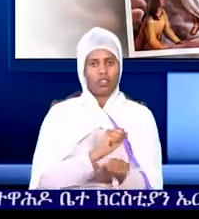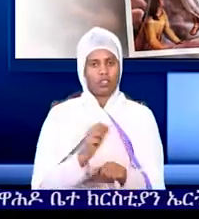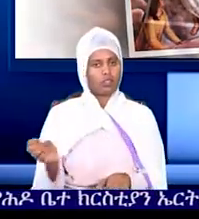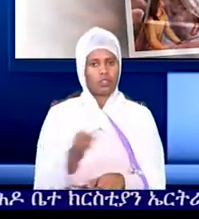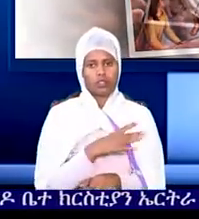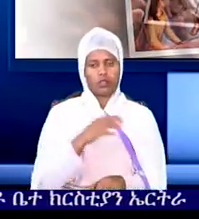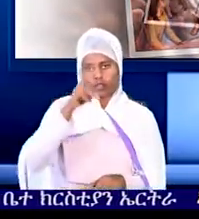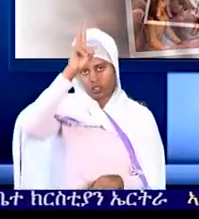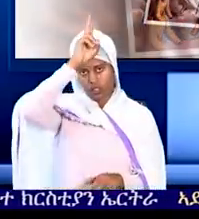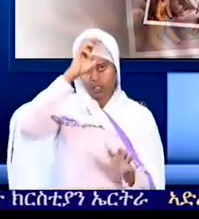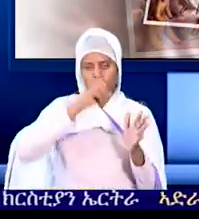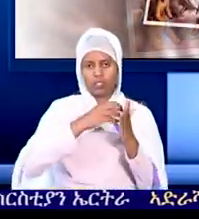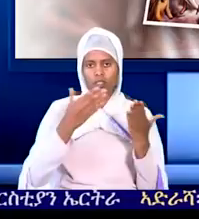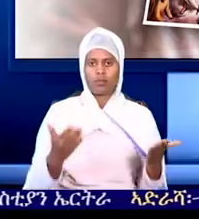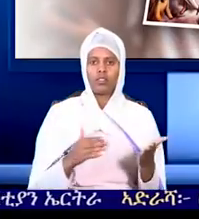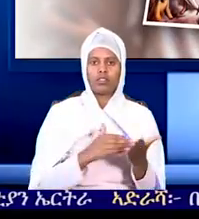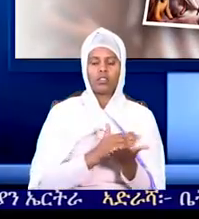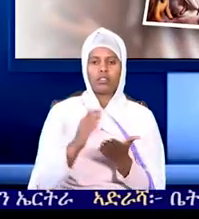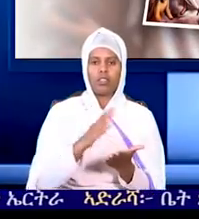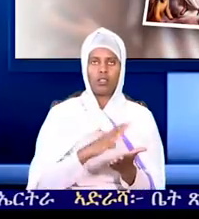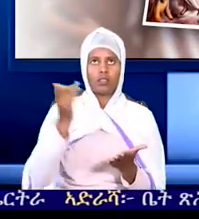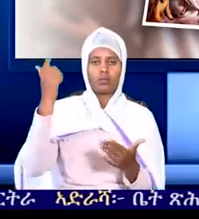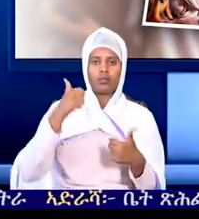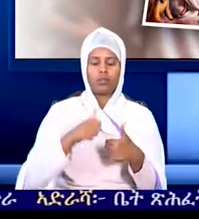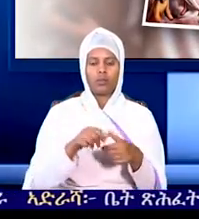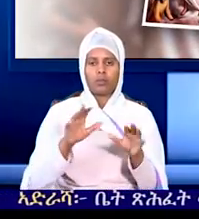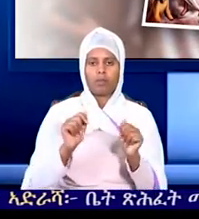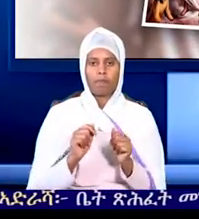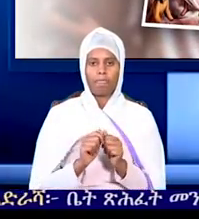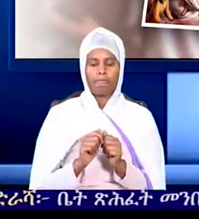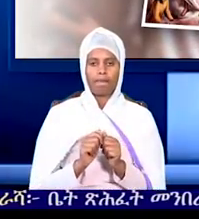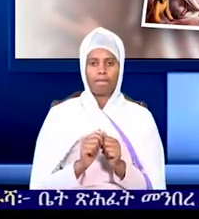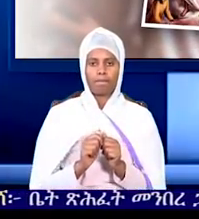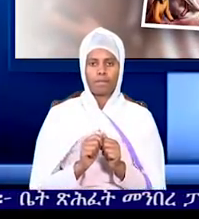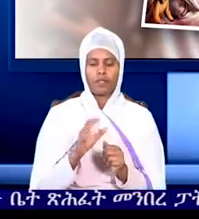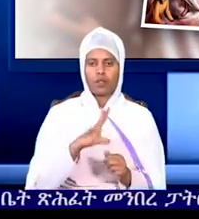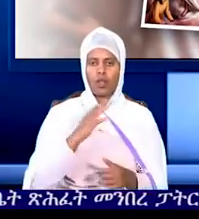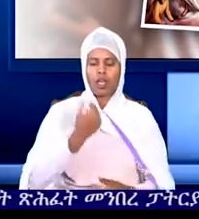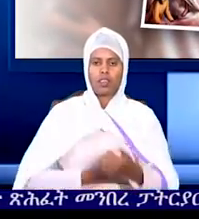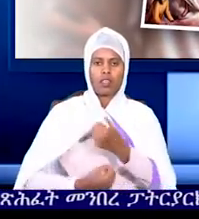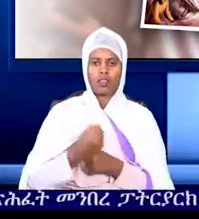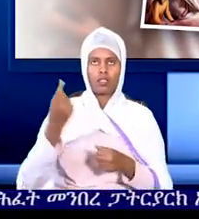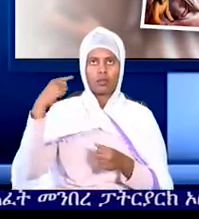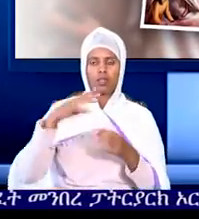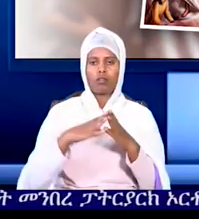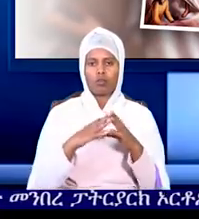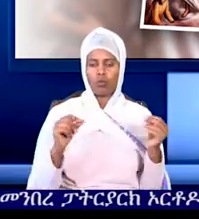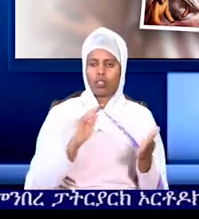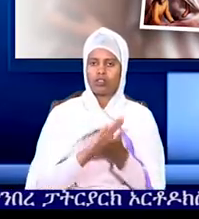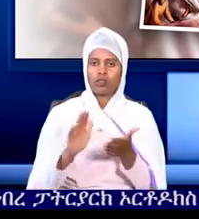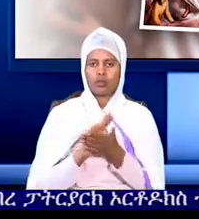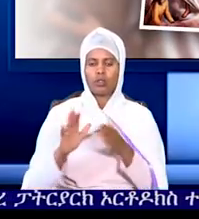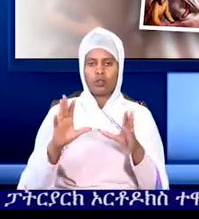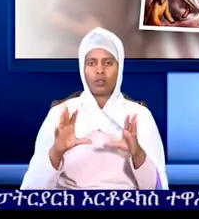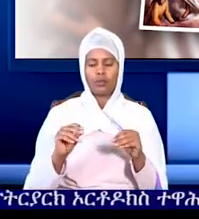እዚኣ ድማ ጉሂን ተኣሲሩን ውዒሉ እዩ እሞ ሕጂ ወይ እንዳተኣሰረ ክነብረልና ቅዱስ ፍቓዱ ይኹነልና ዘሎ ሓጢኣትና ደምሰሶ